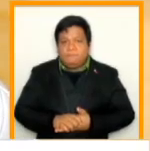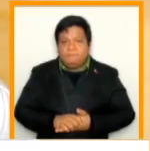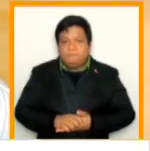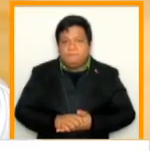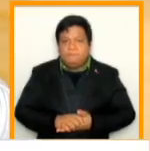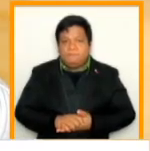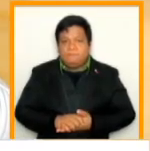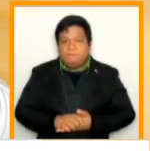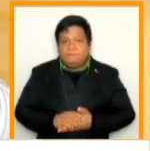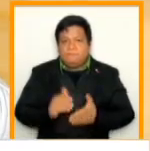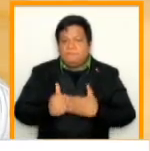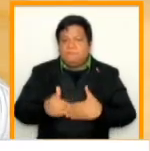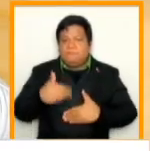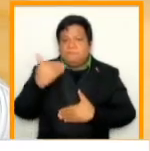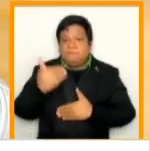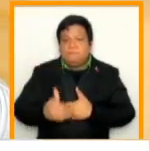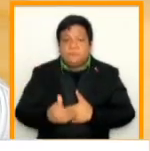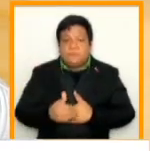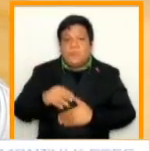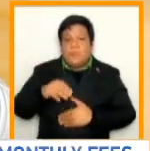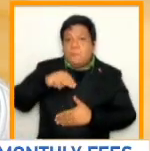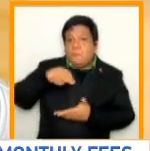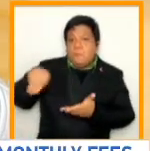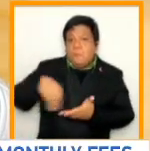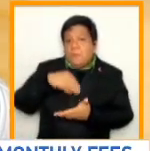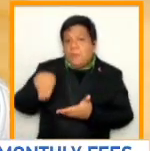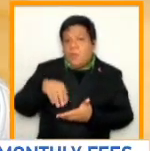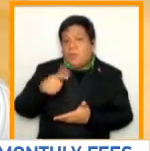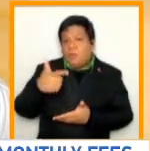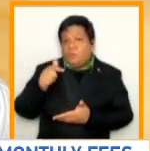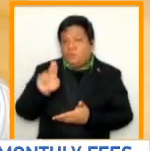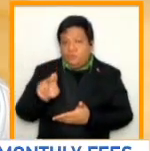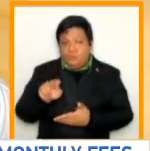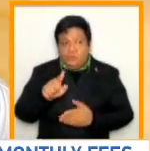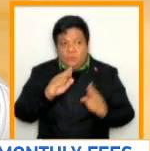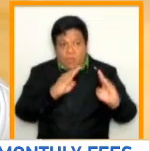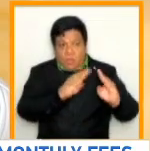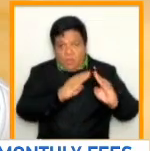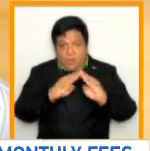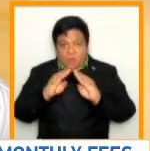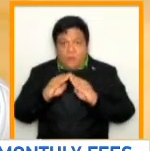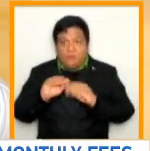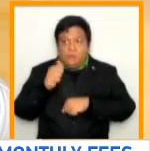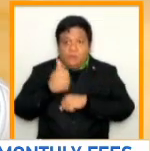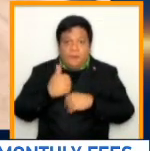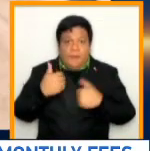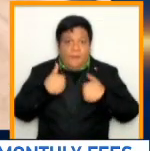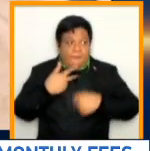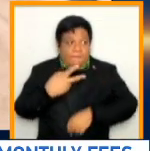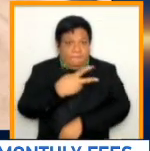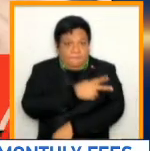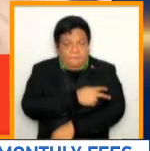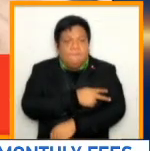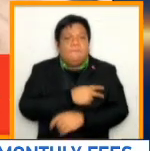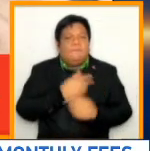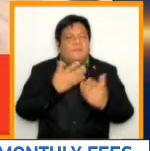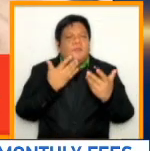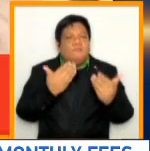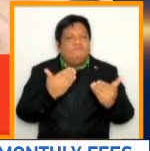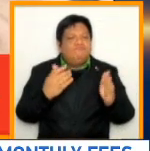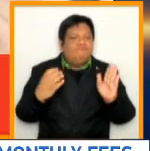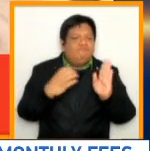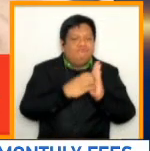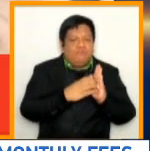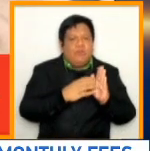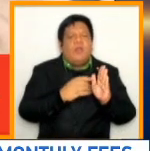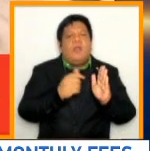Nilalagyan ng sticker ng Mandaluyong LGU ang mga bahay at establishmento na may bakunado na. Bagong kampanya yan ng lungsod para mas marami